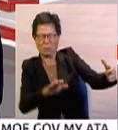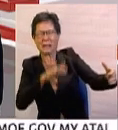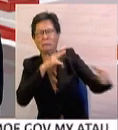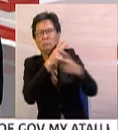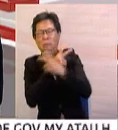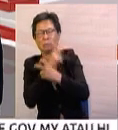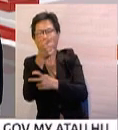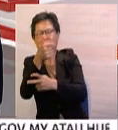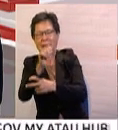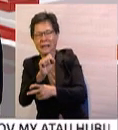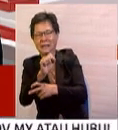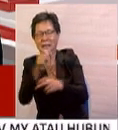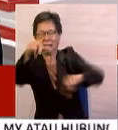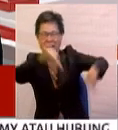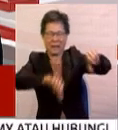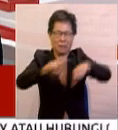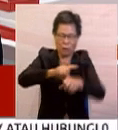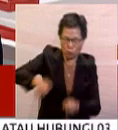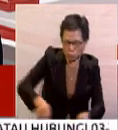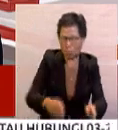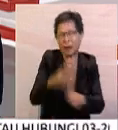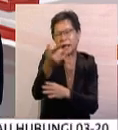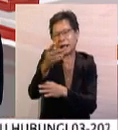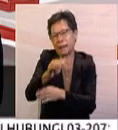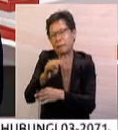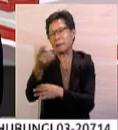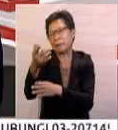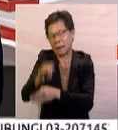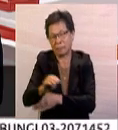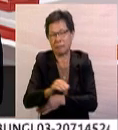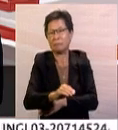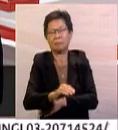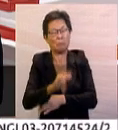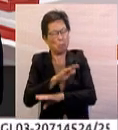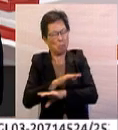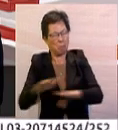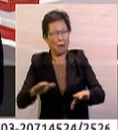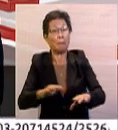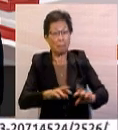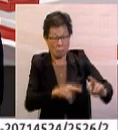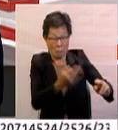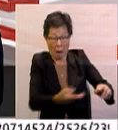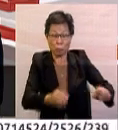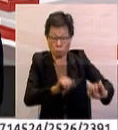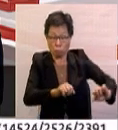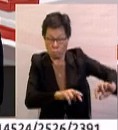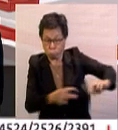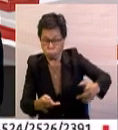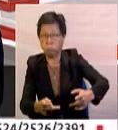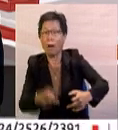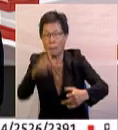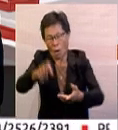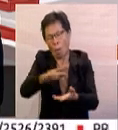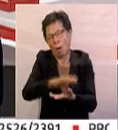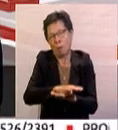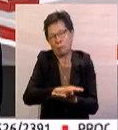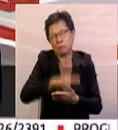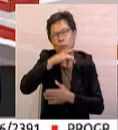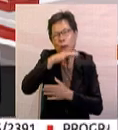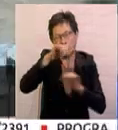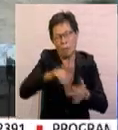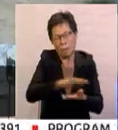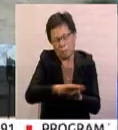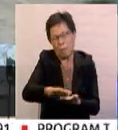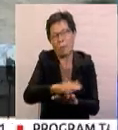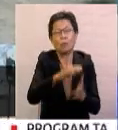keracunan gas kimia di Sungai Kim Kim. Ya, bagaimanapun, bahan tersebut boleh mengundang pencemaran dan perlu dibersihkan. Menurut IO,